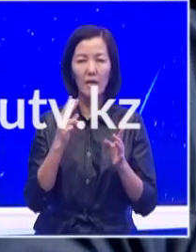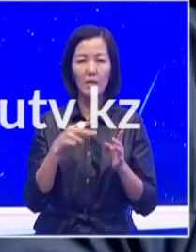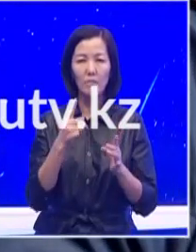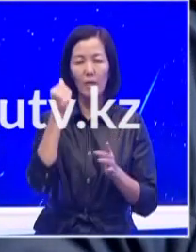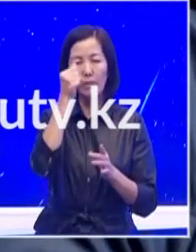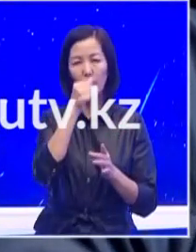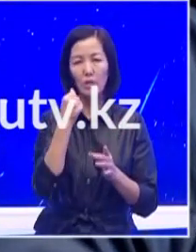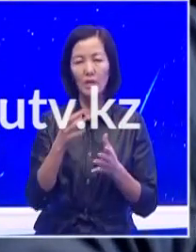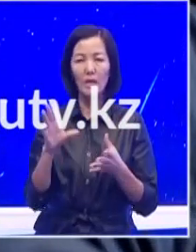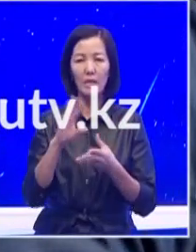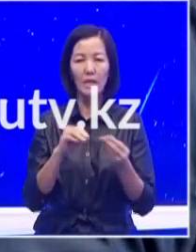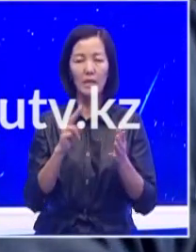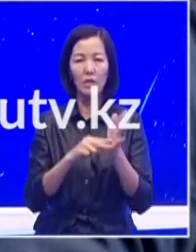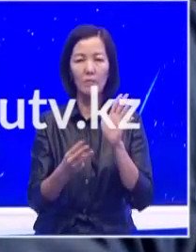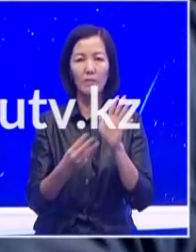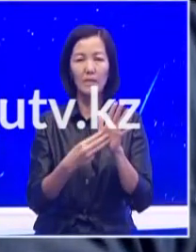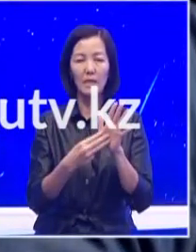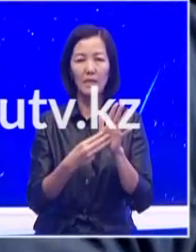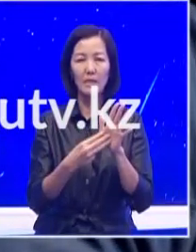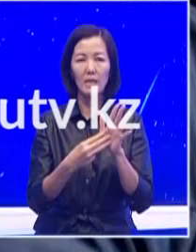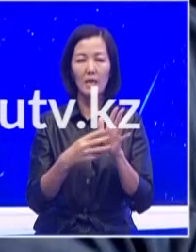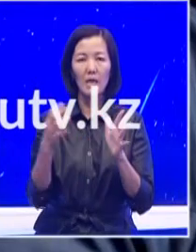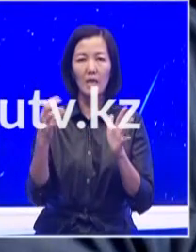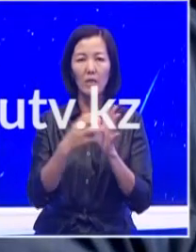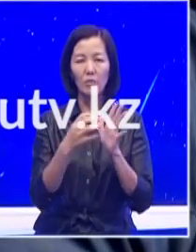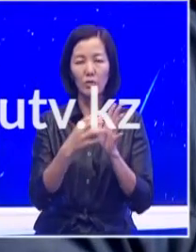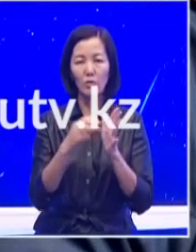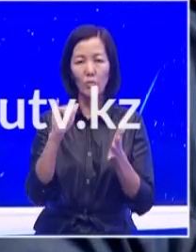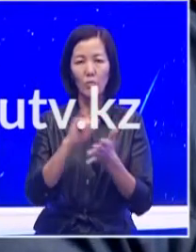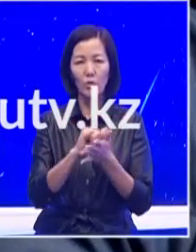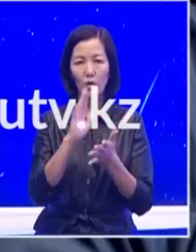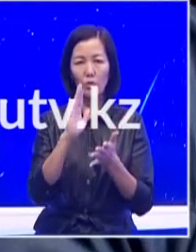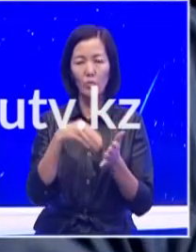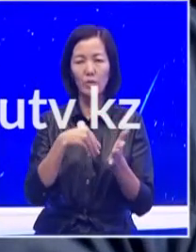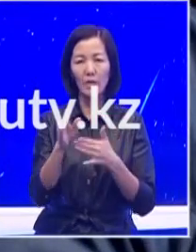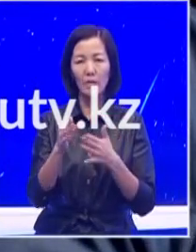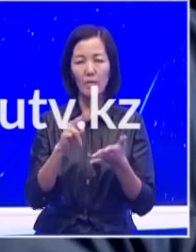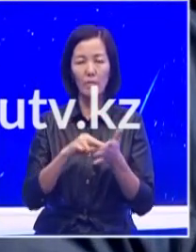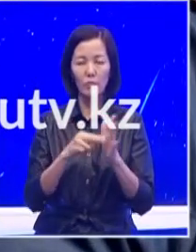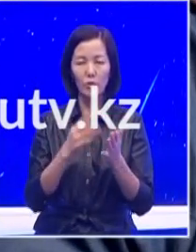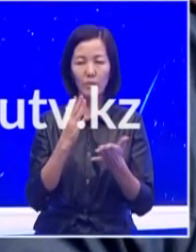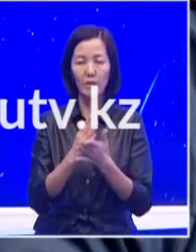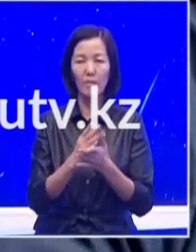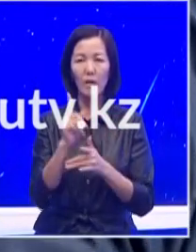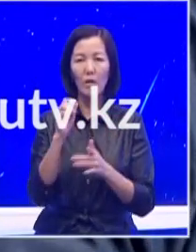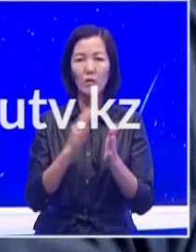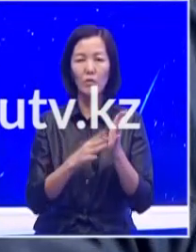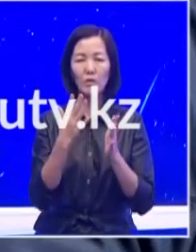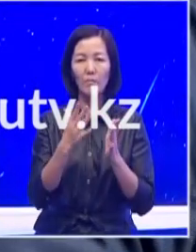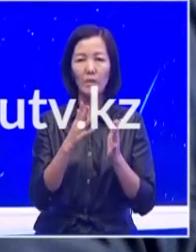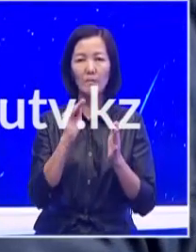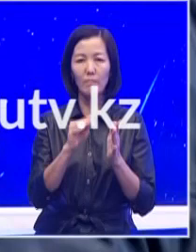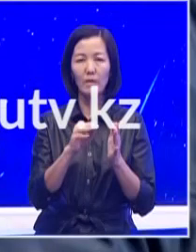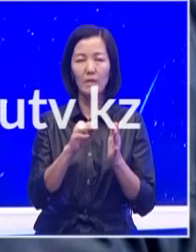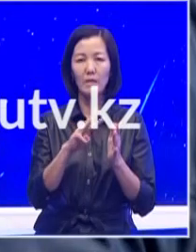жылға тағы да 78 көмірден шығатын улы газды анықтайтын датчиктерді сатып алу орнатуға 195 мың теңге